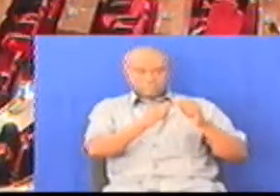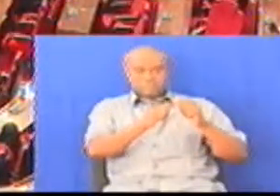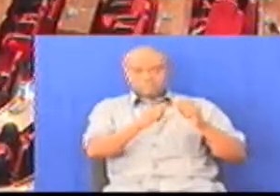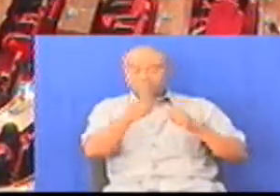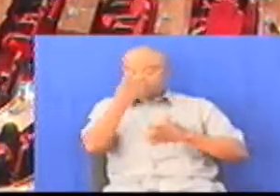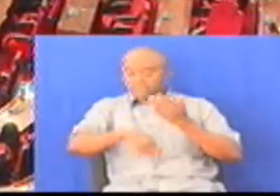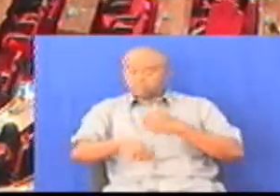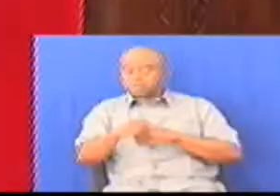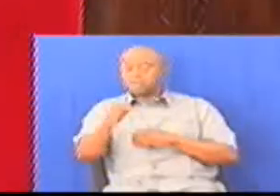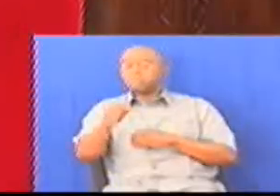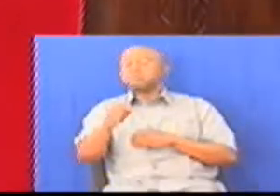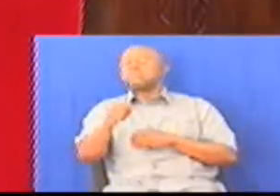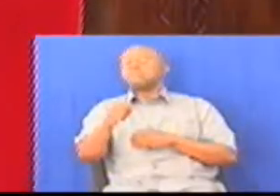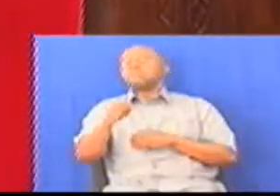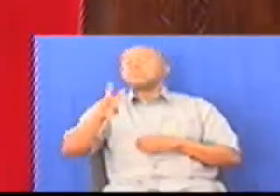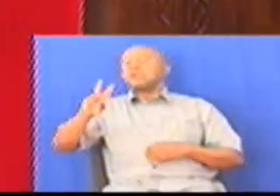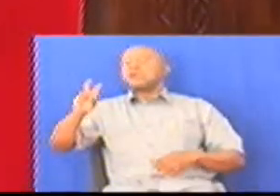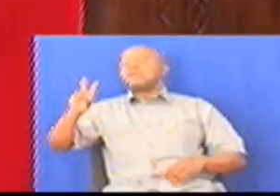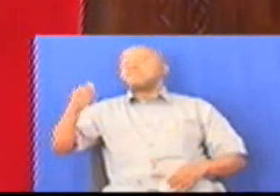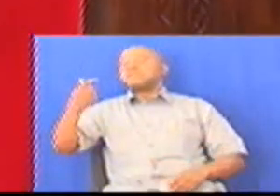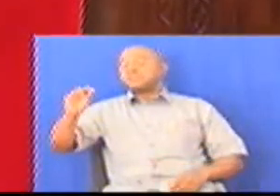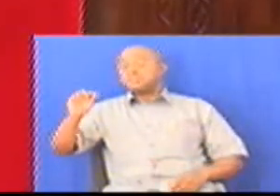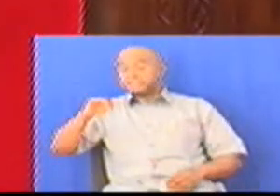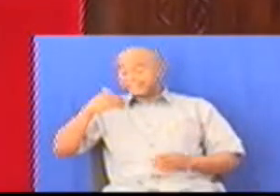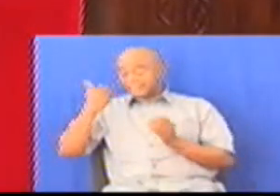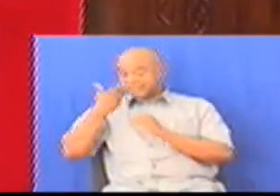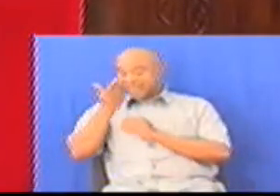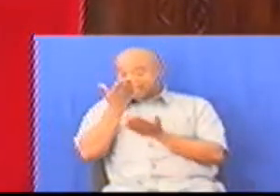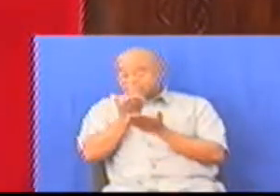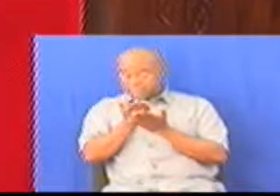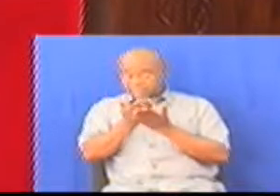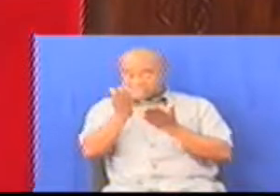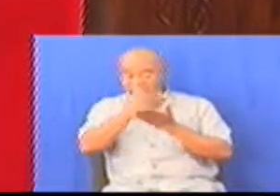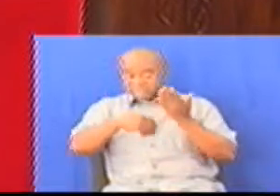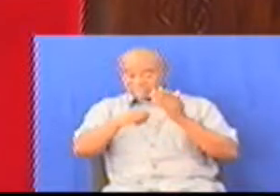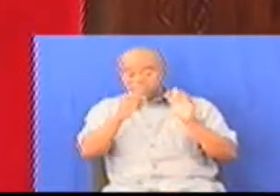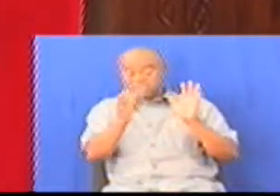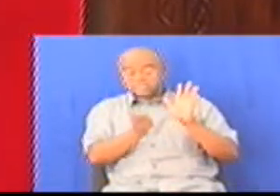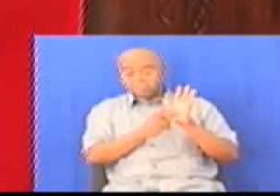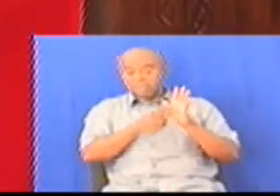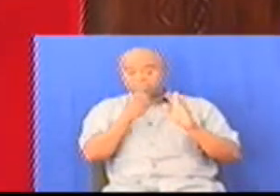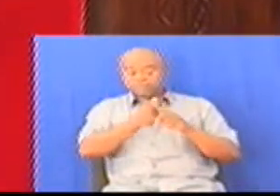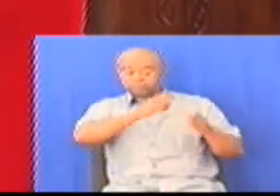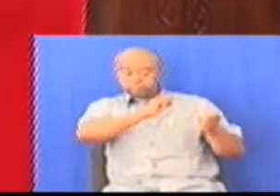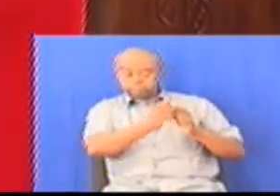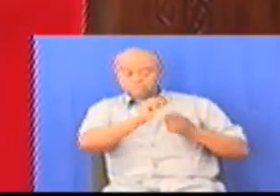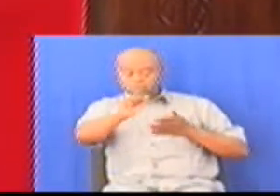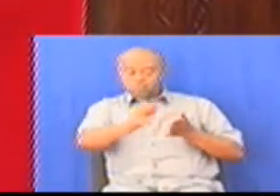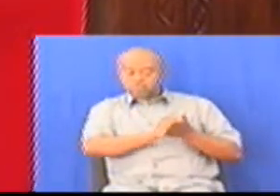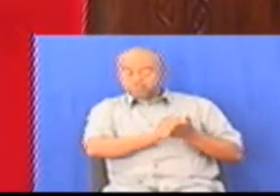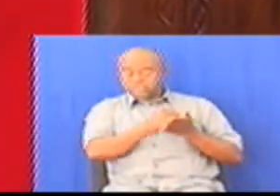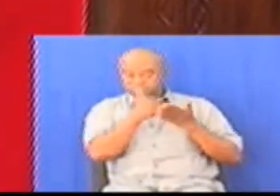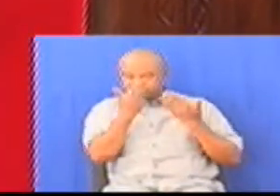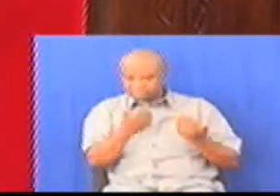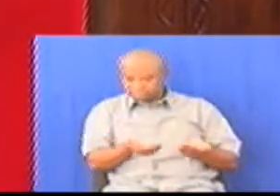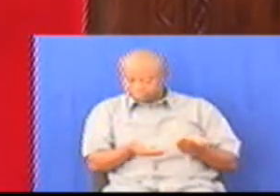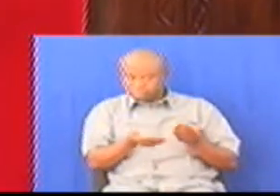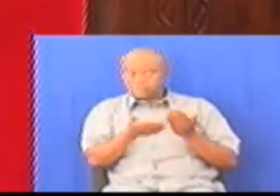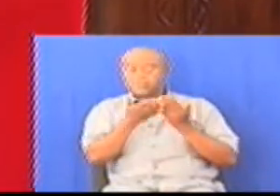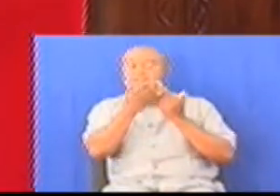kodi. Mheshimiwa Spika, serikali inapendekeza sehemu ya 7 ya mswada huu kufanya marekebisho ya jedwali la pili la kufuta msamaha wa kodi wa mapato